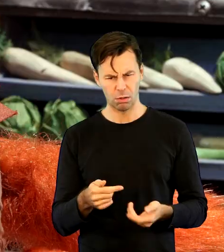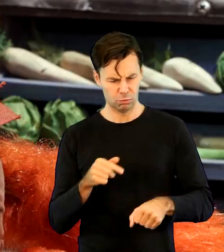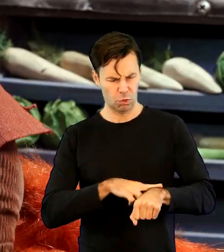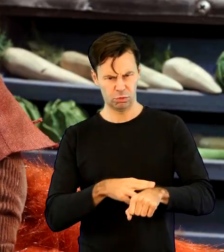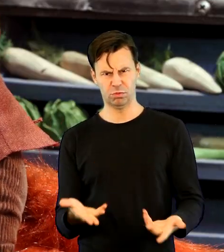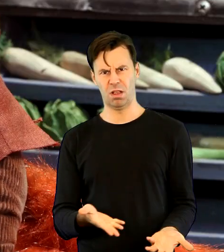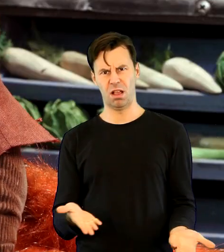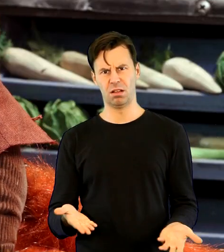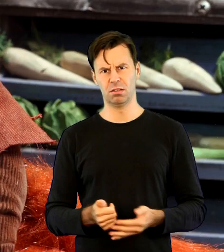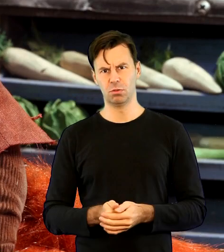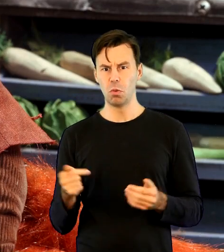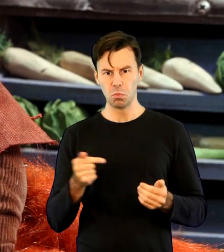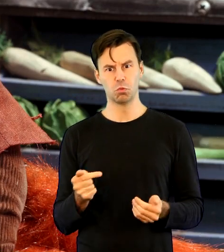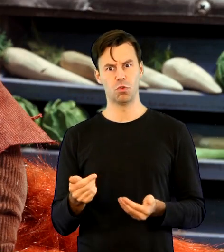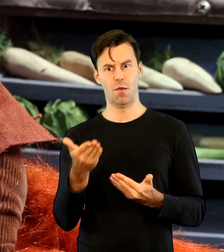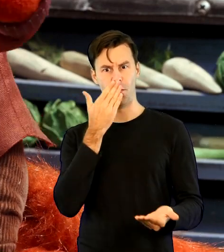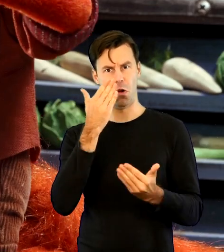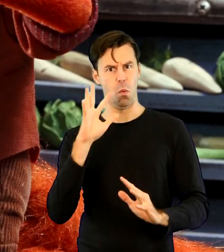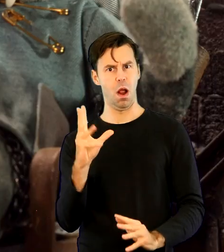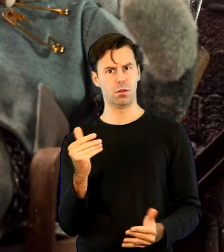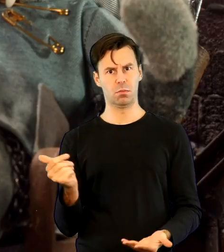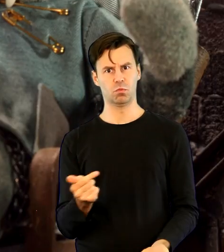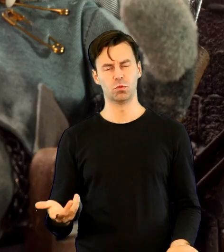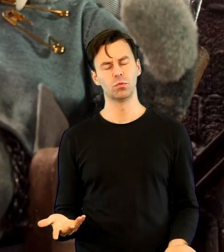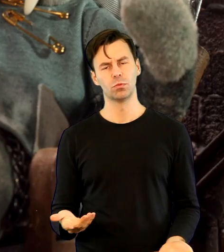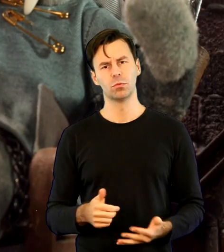Spóźnimy. Tak, tak, tak. Muszę jakoś wyglądać.